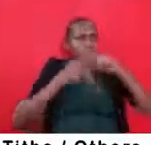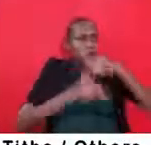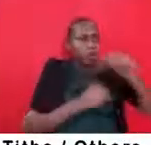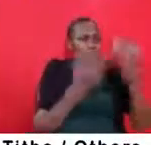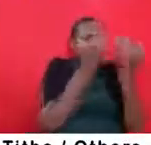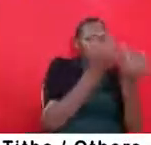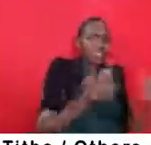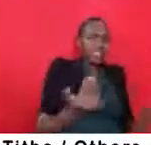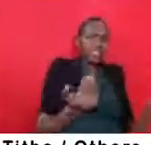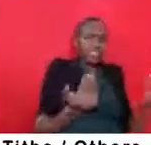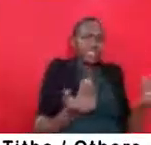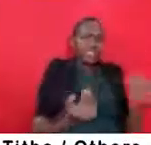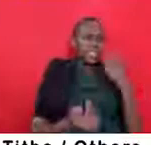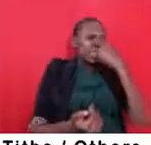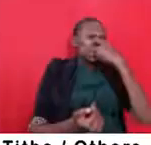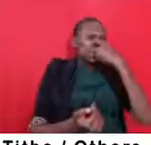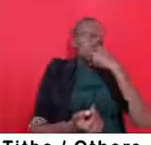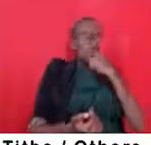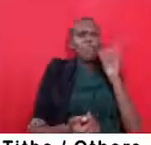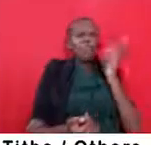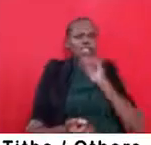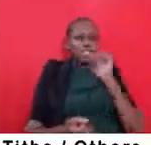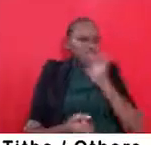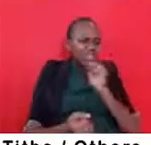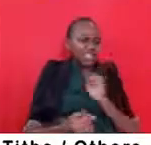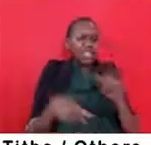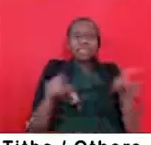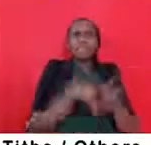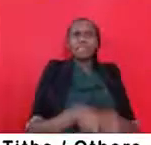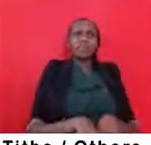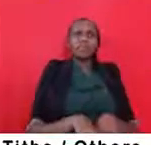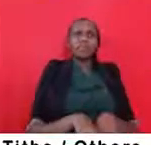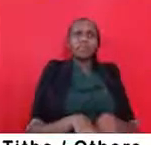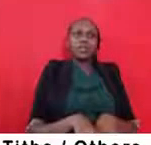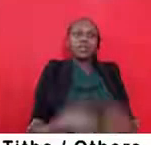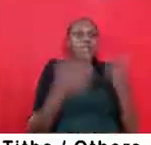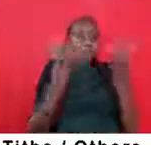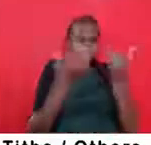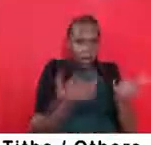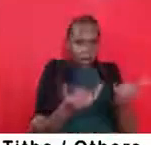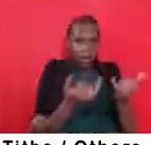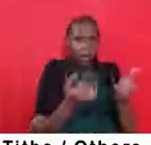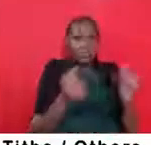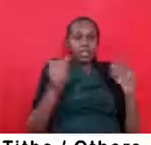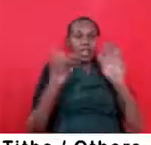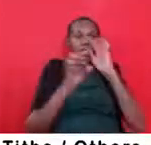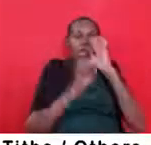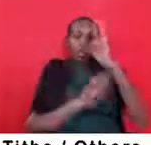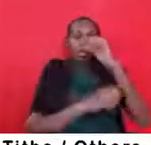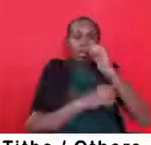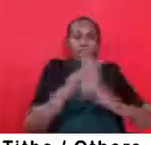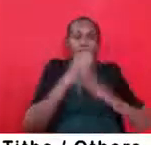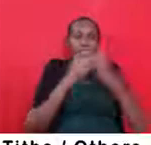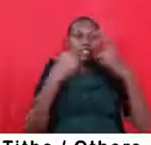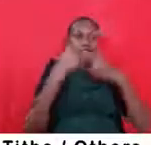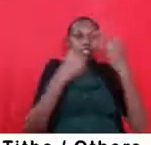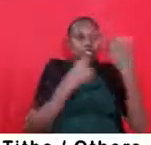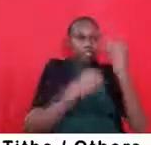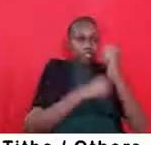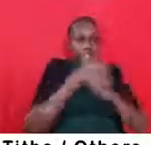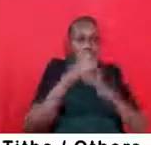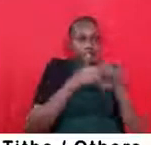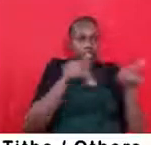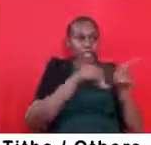Anakuanga ni mtu ako na miaka si yako ni kama guka Sasa alikuwa na miaka 75. Mke wake alikuwa